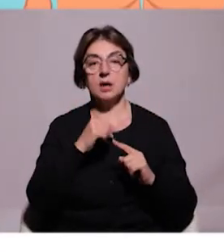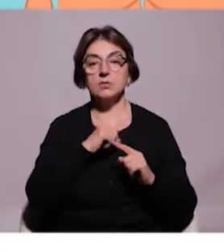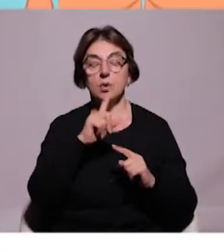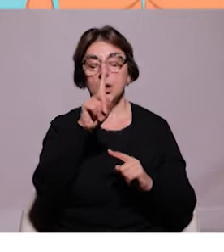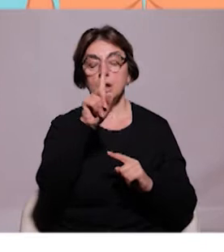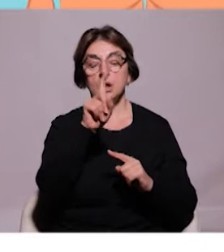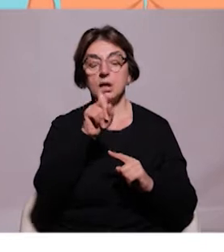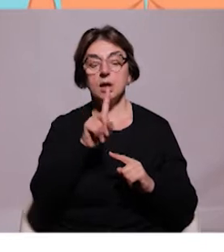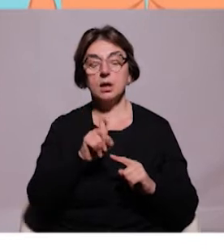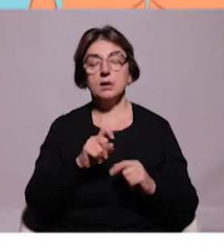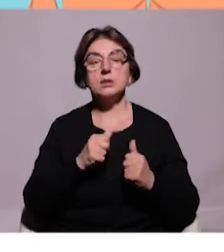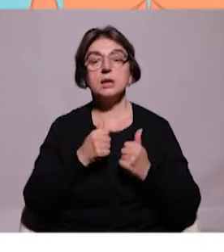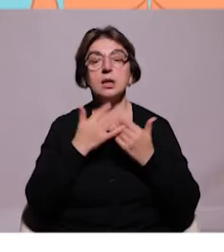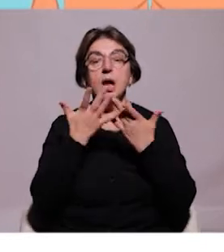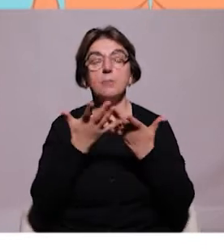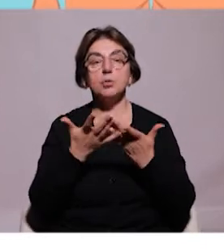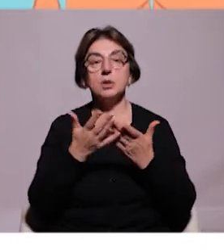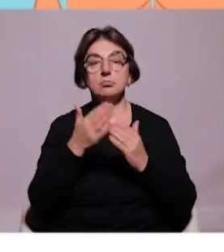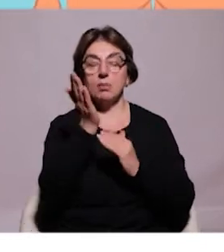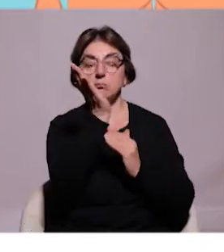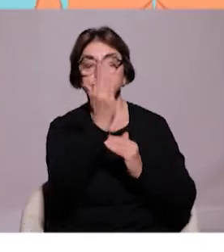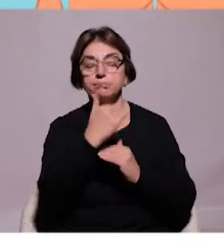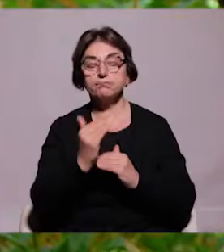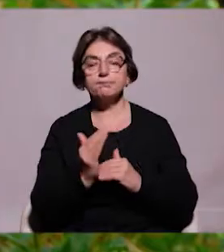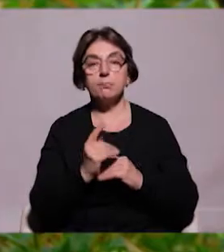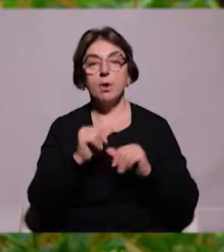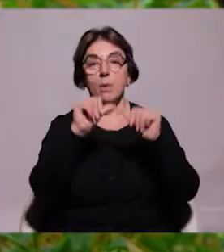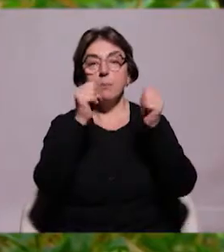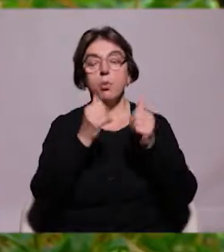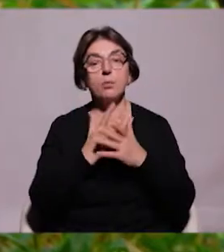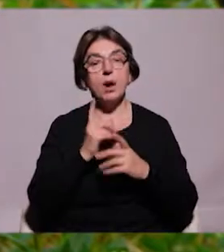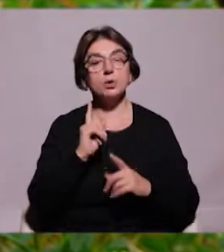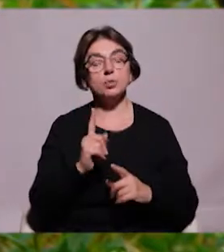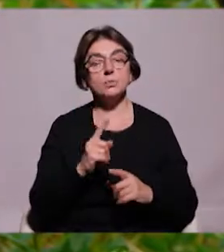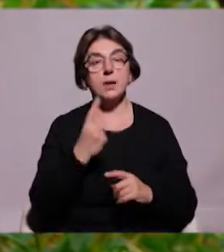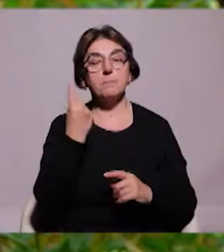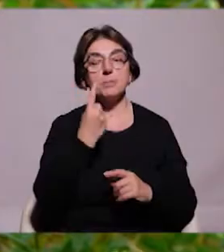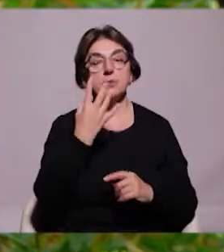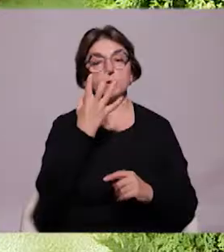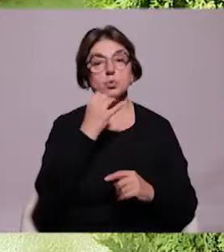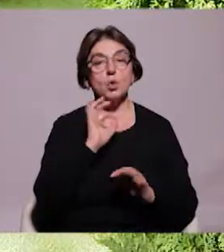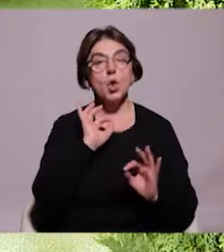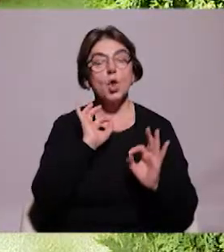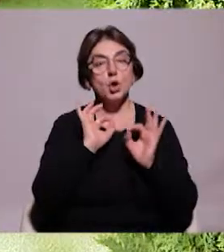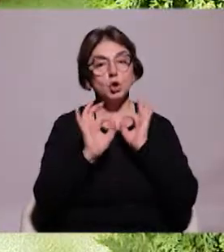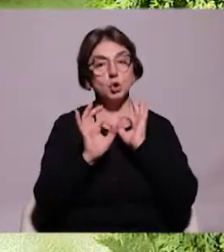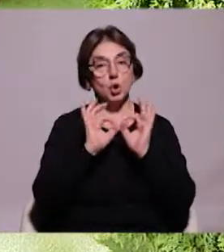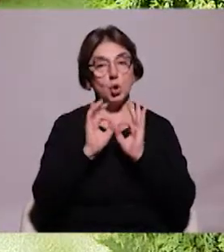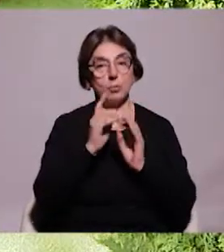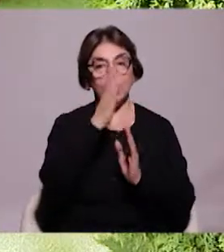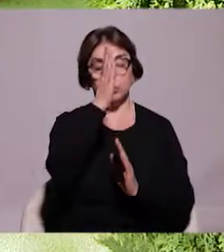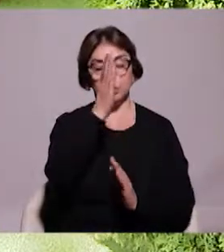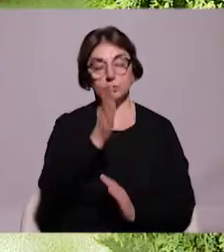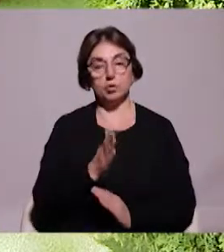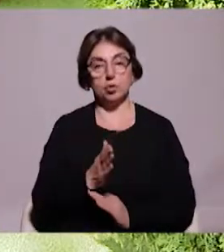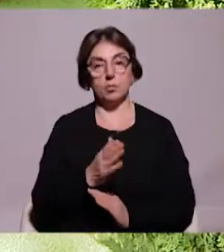ხერხემლის გამრუდების რამოდენიმე ფორმა არის შესამჩნევი, თუმცა პირველ სურათზე თქვენ ხედავთ ხერხემლის ნორმალურ